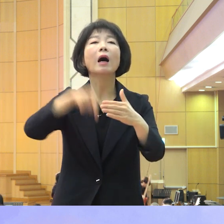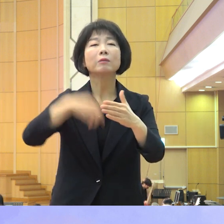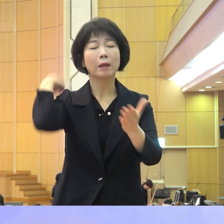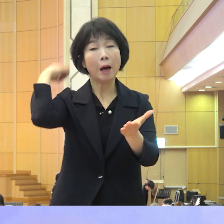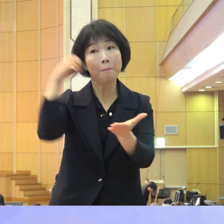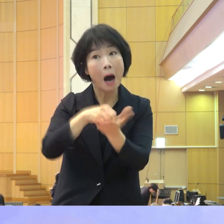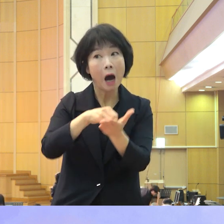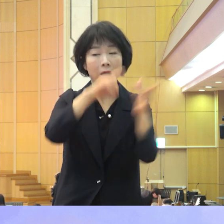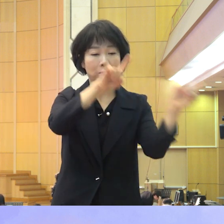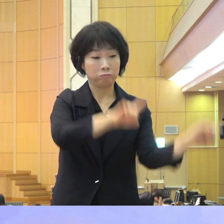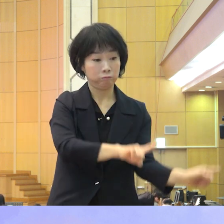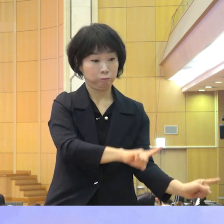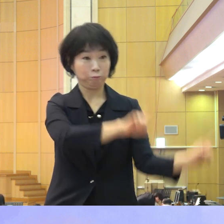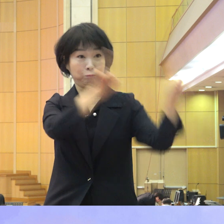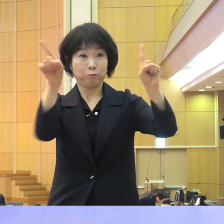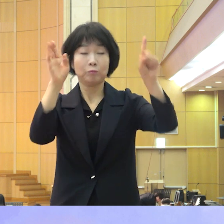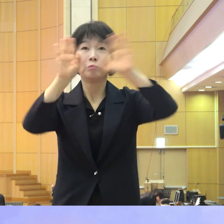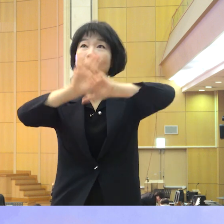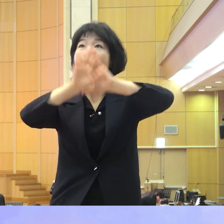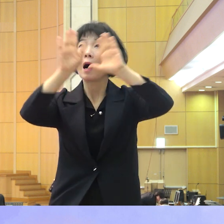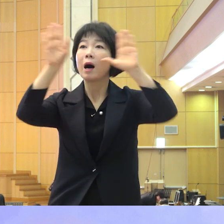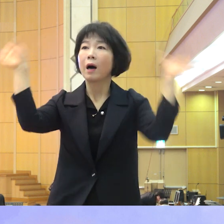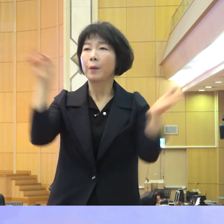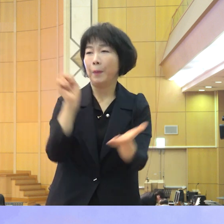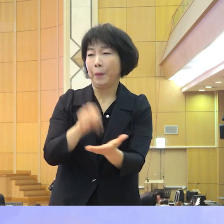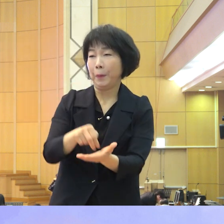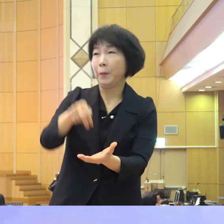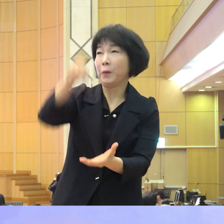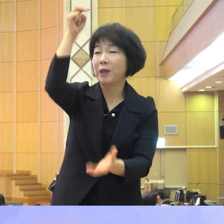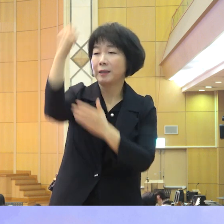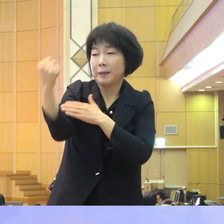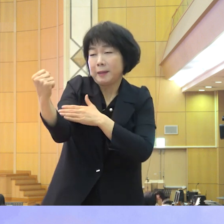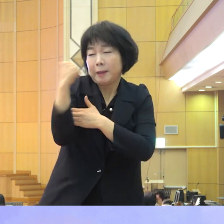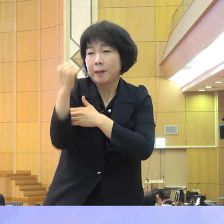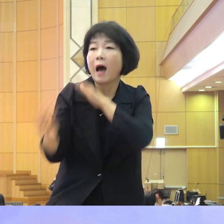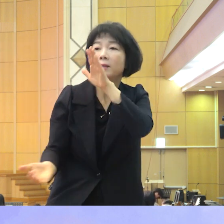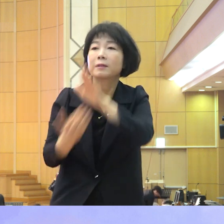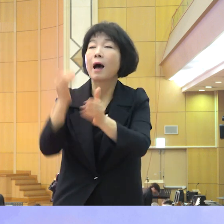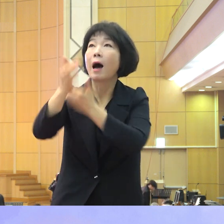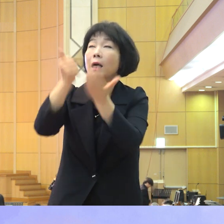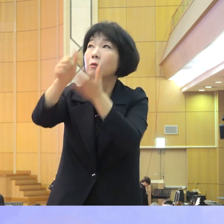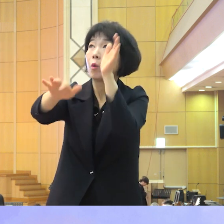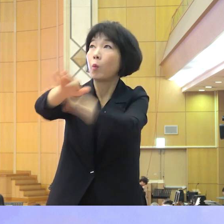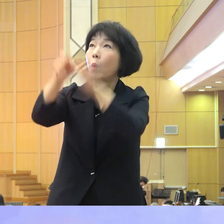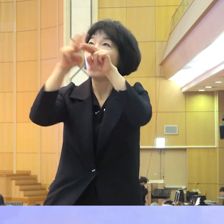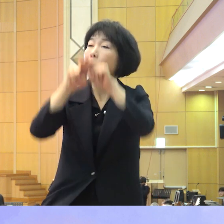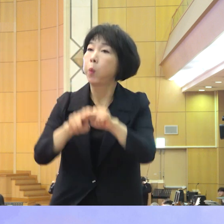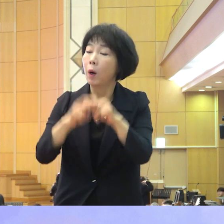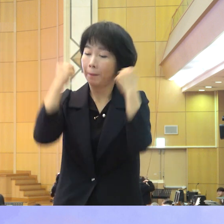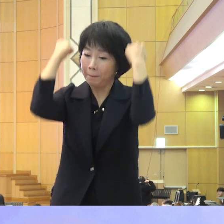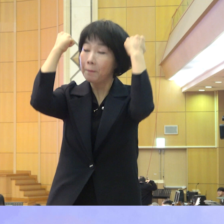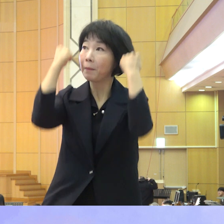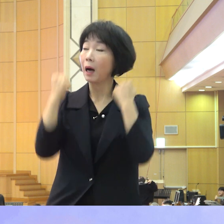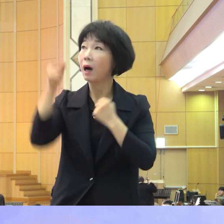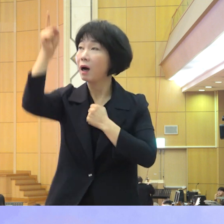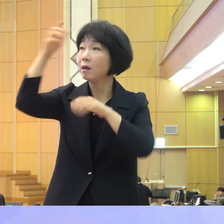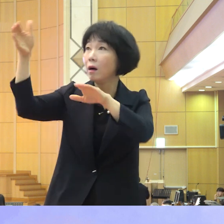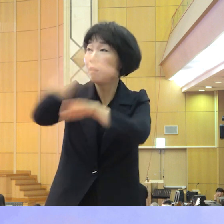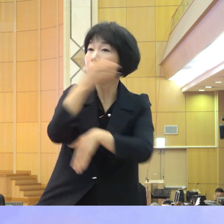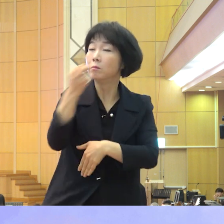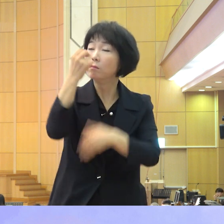자 가운데서 다시 살아나시며 하늘에 오르사 전능하신 하나님 우편에 앉아